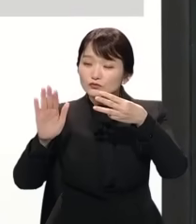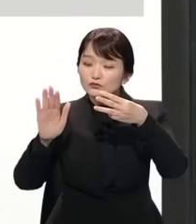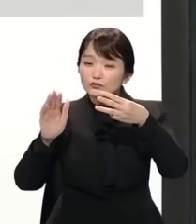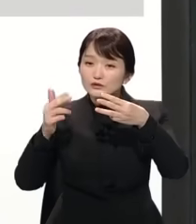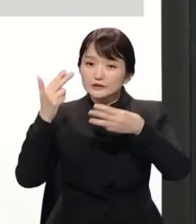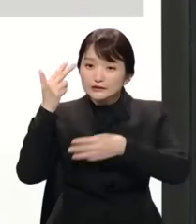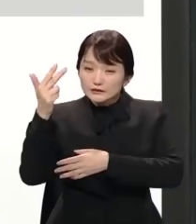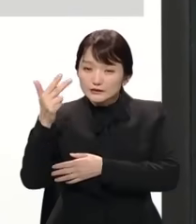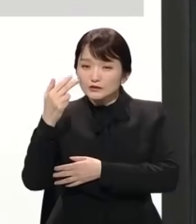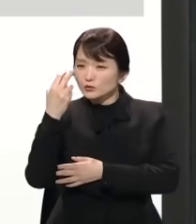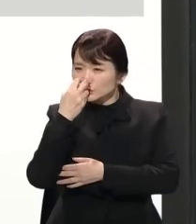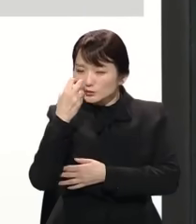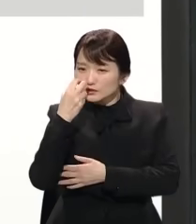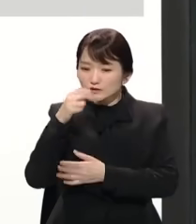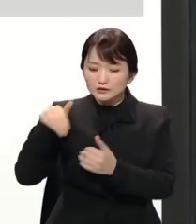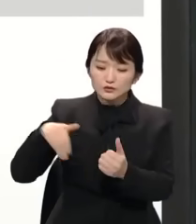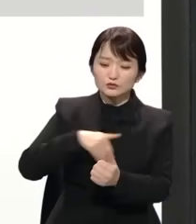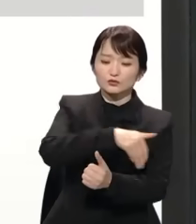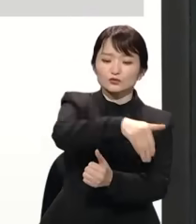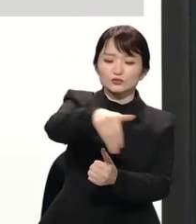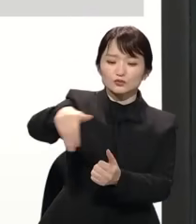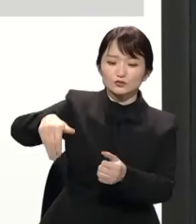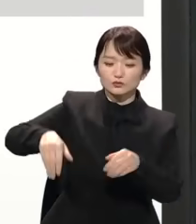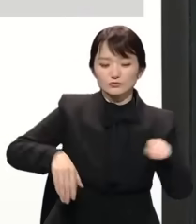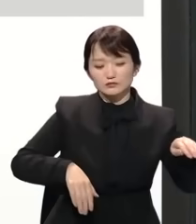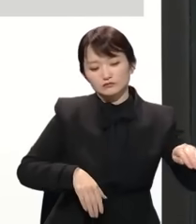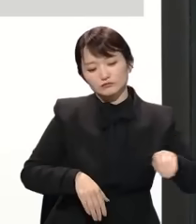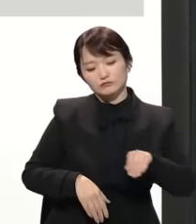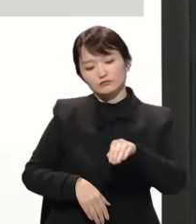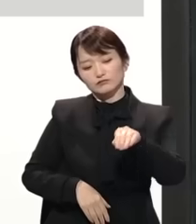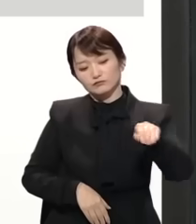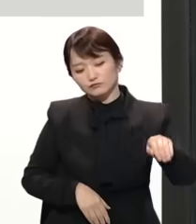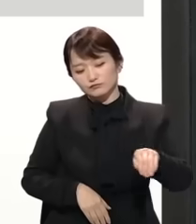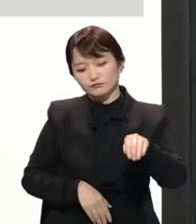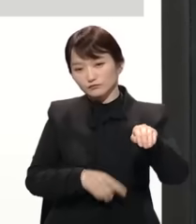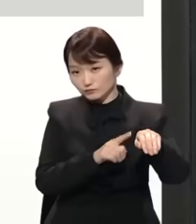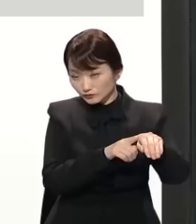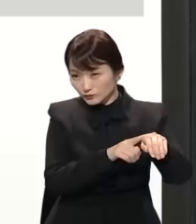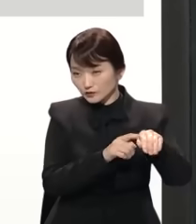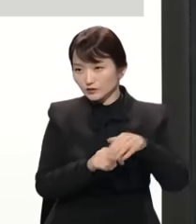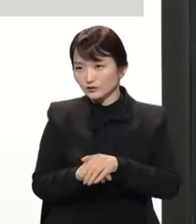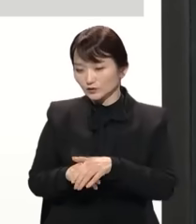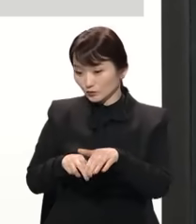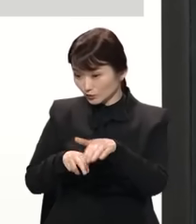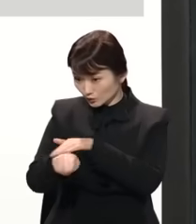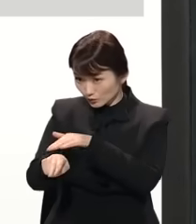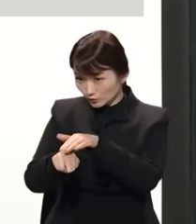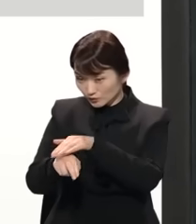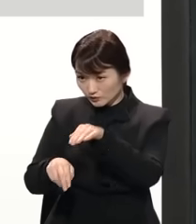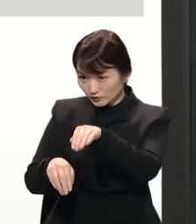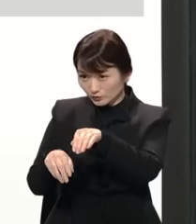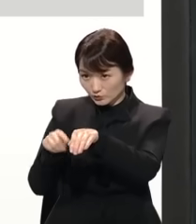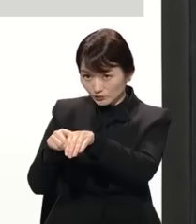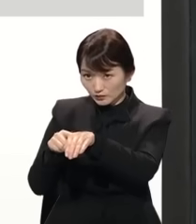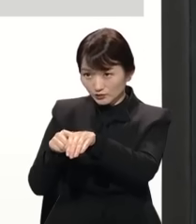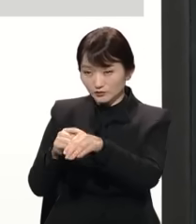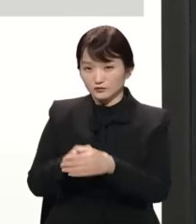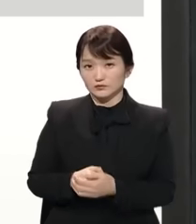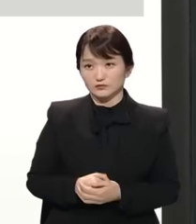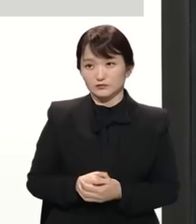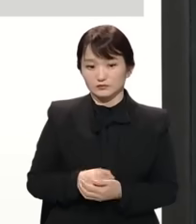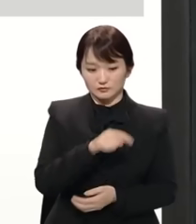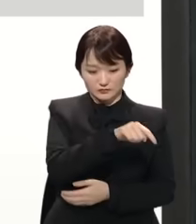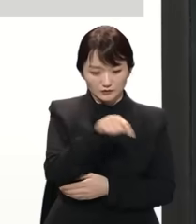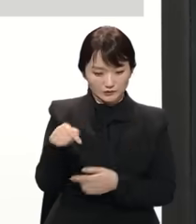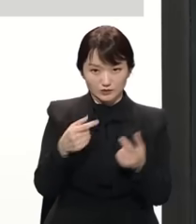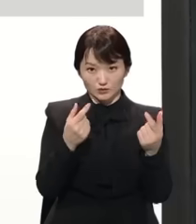보니까 그 근처를 배회하던 그 렌트카와 그리고 이제 그 도주 과정에서 사용한 그 렌트카 차량이이 동일